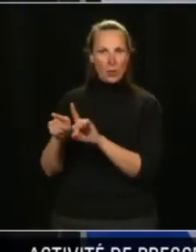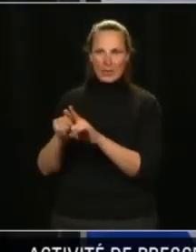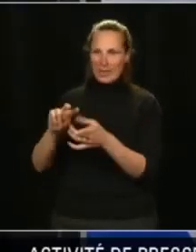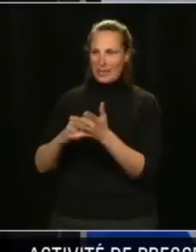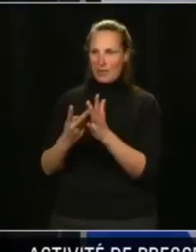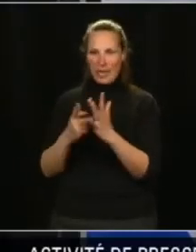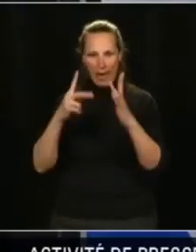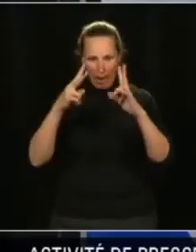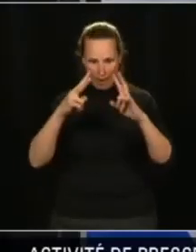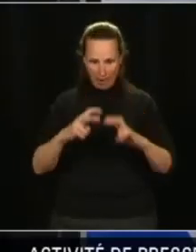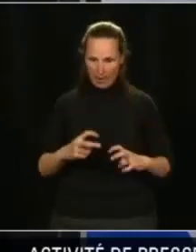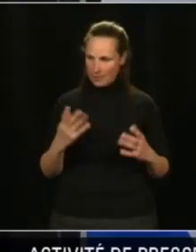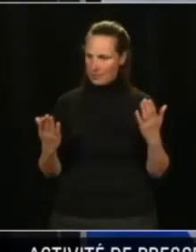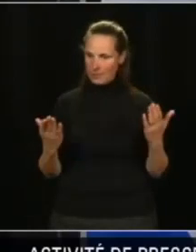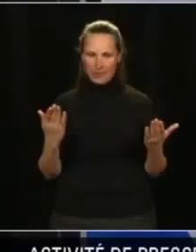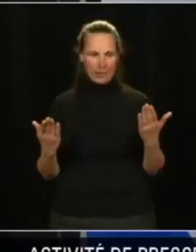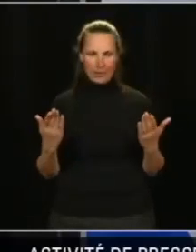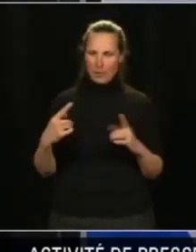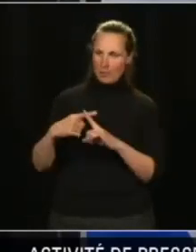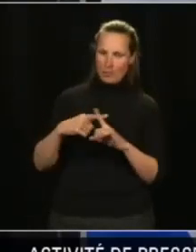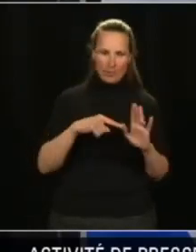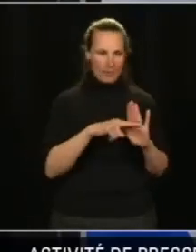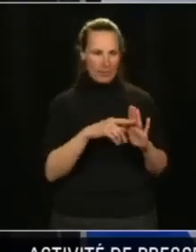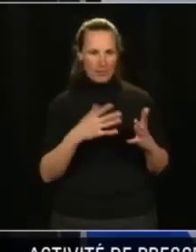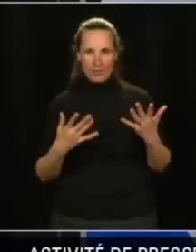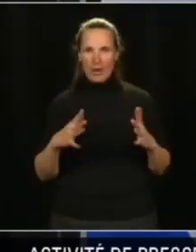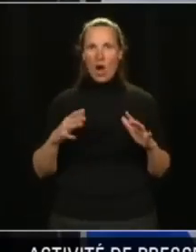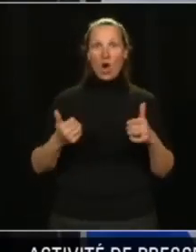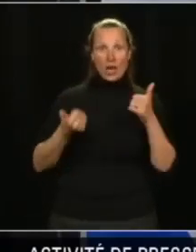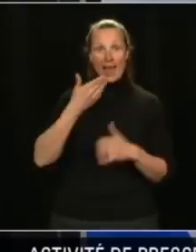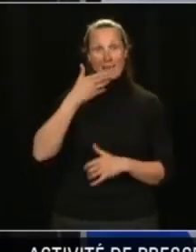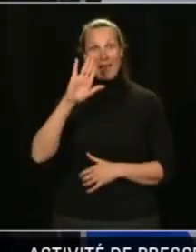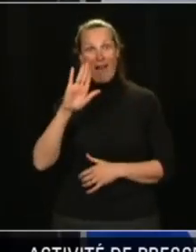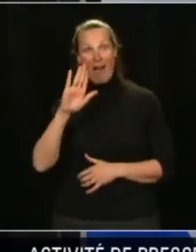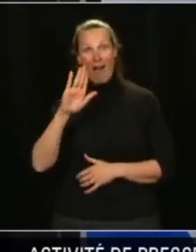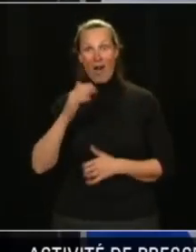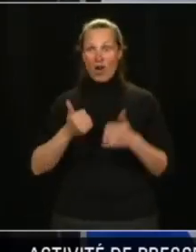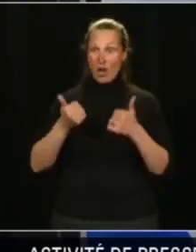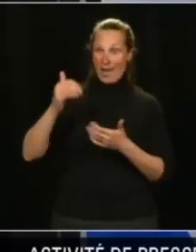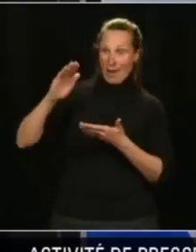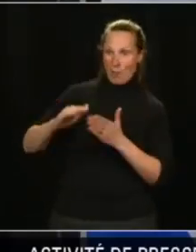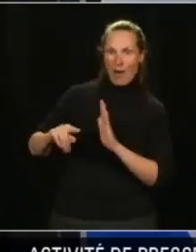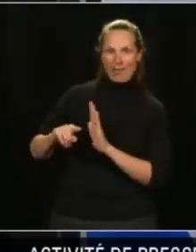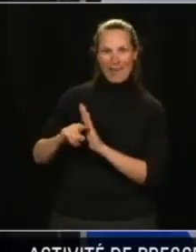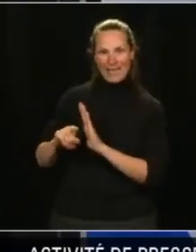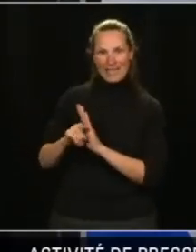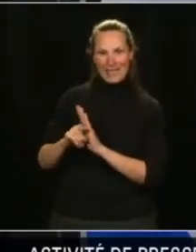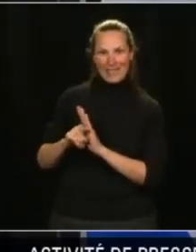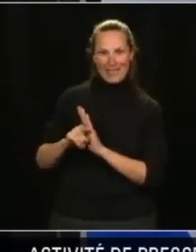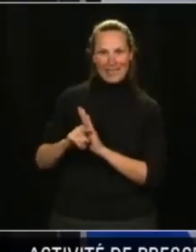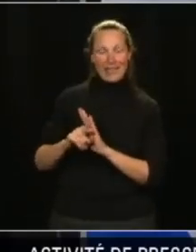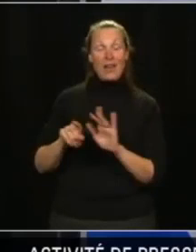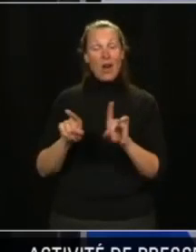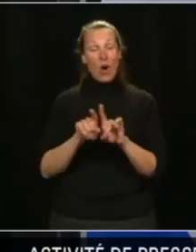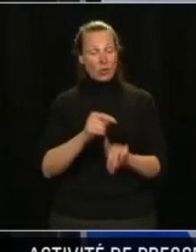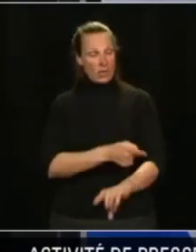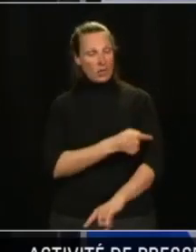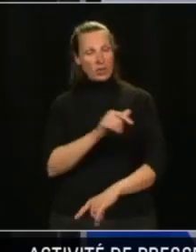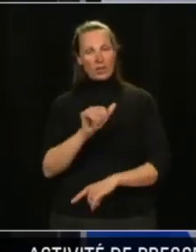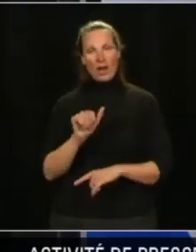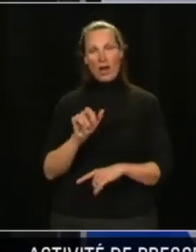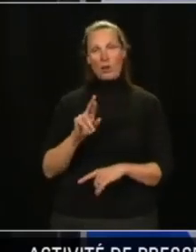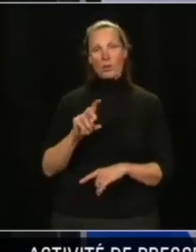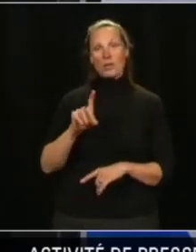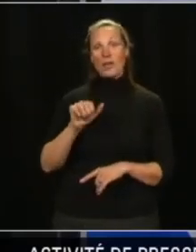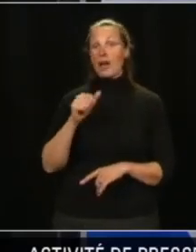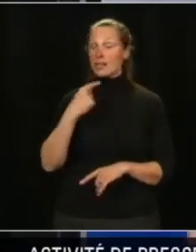voie où il ya le moins d'inconvénients puis comme le disait le docteur who do ba si on